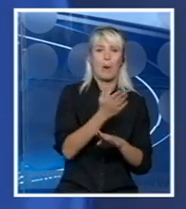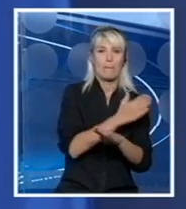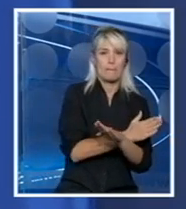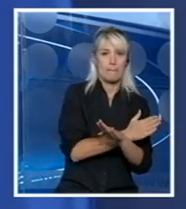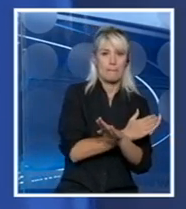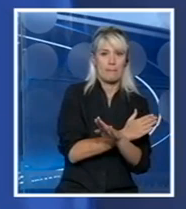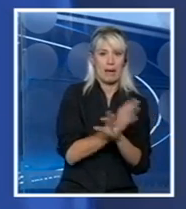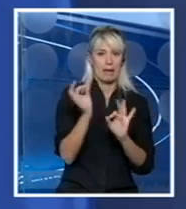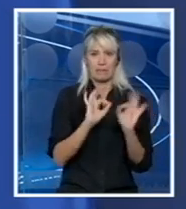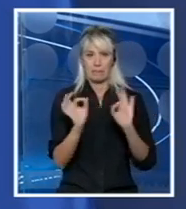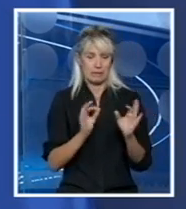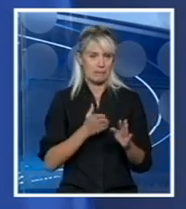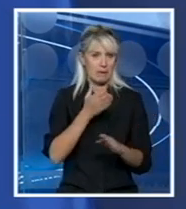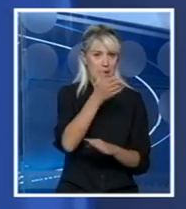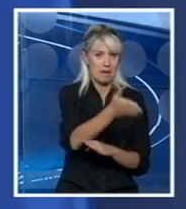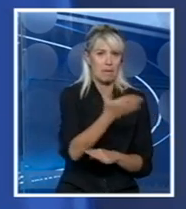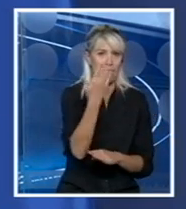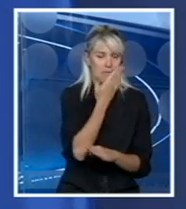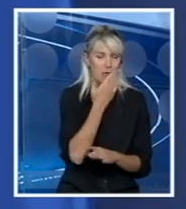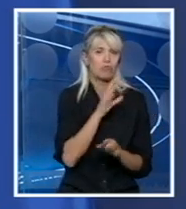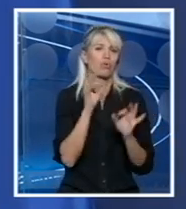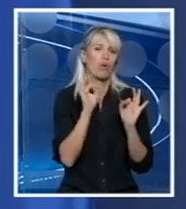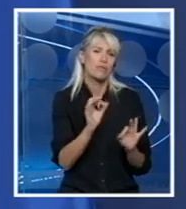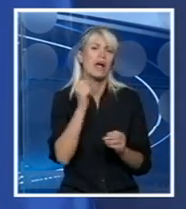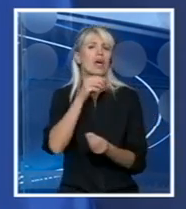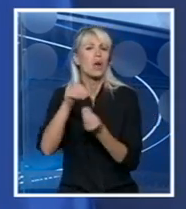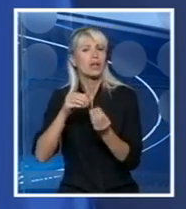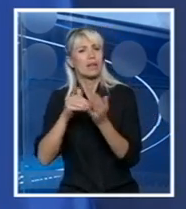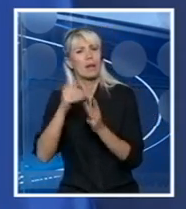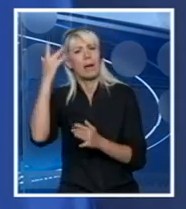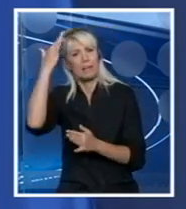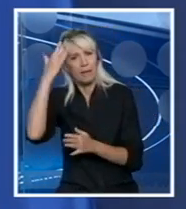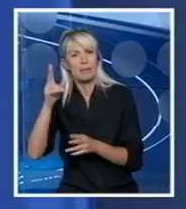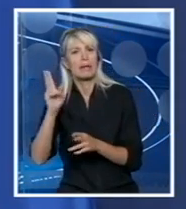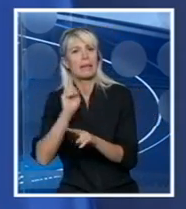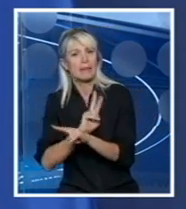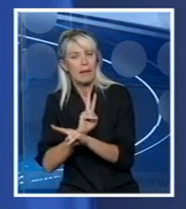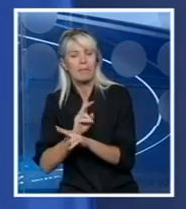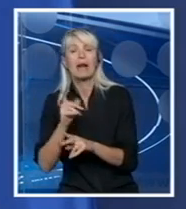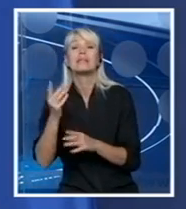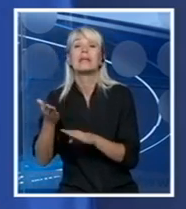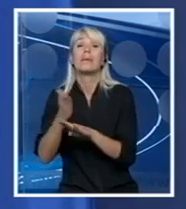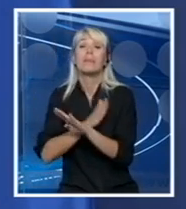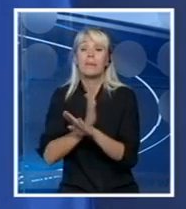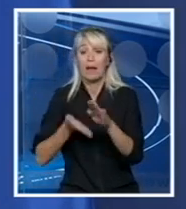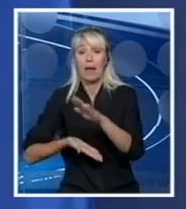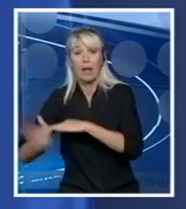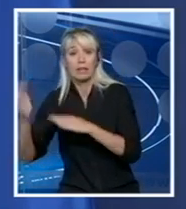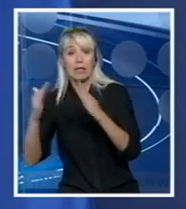bude praktično saradnik u ovoj situaciji, da izmeri detetu temperaturu i dete sa povišenom temperaturom ili